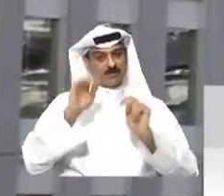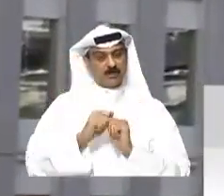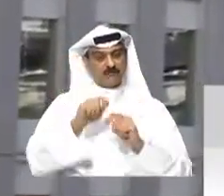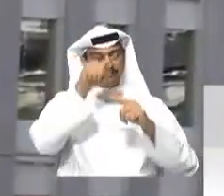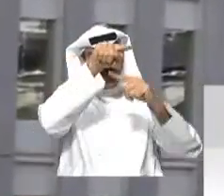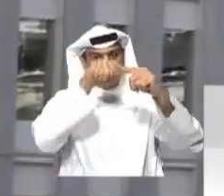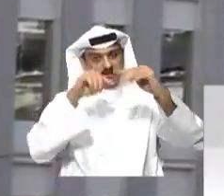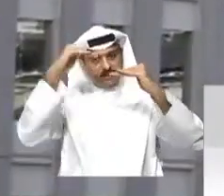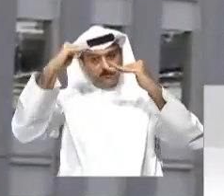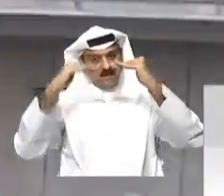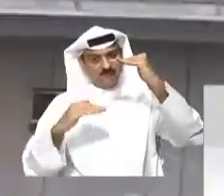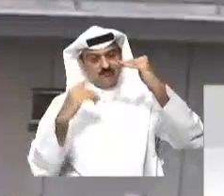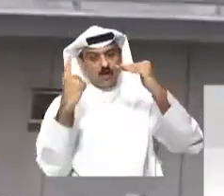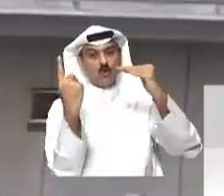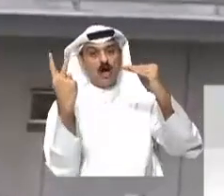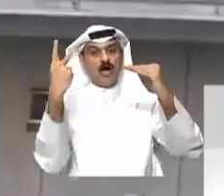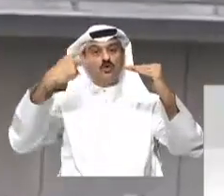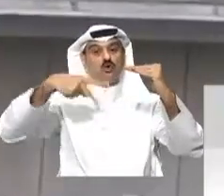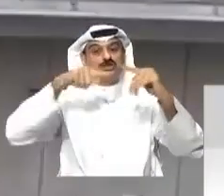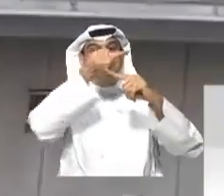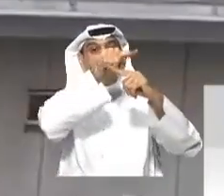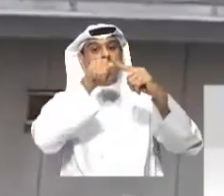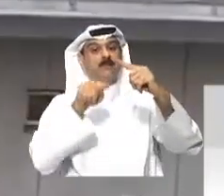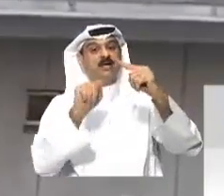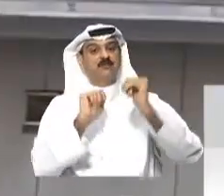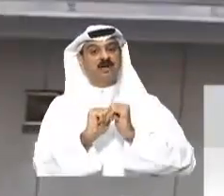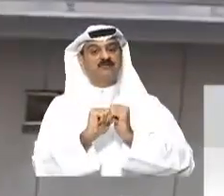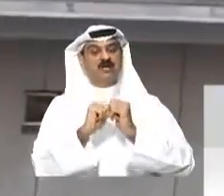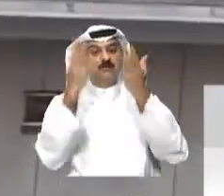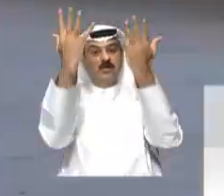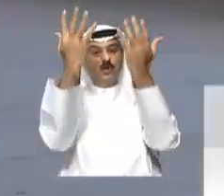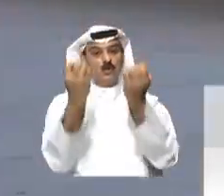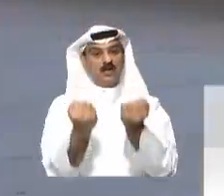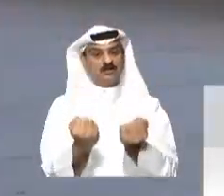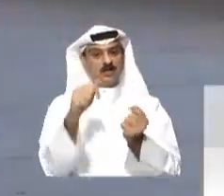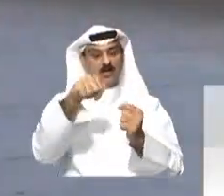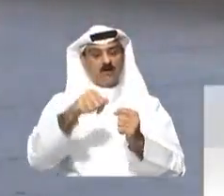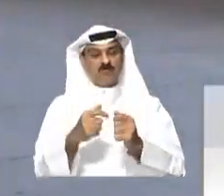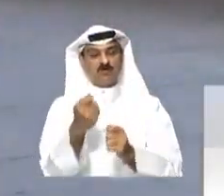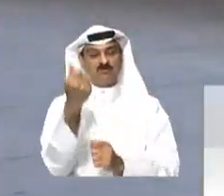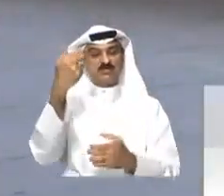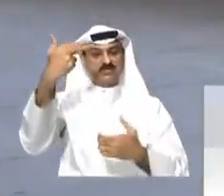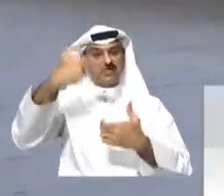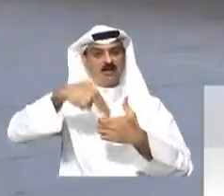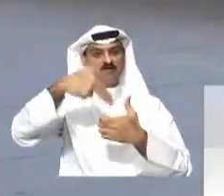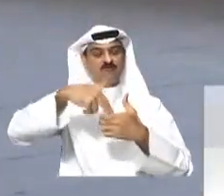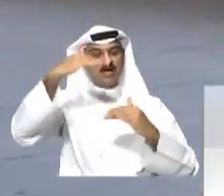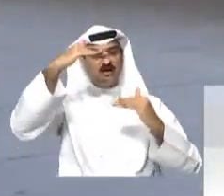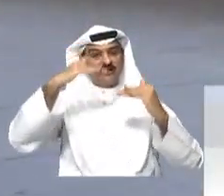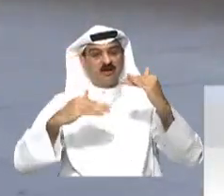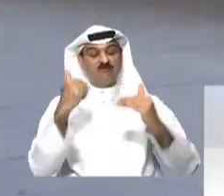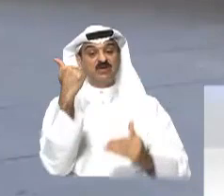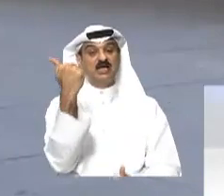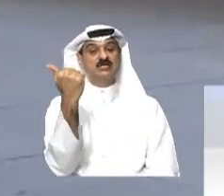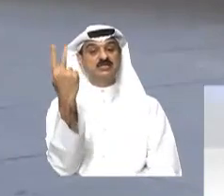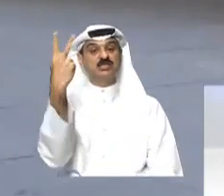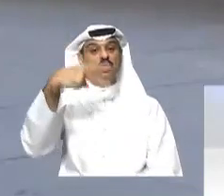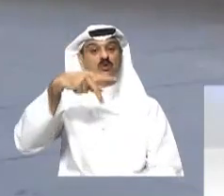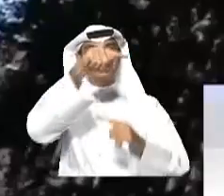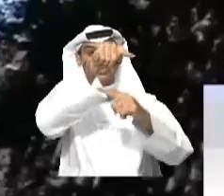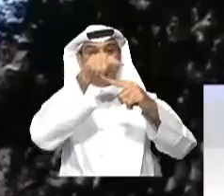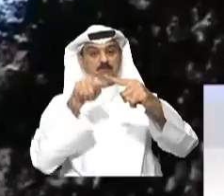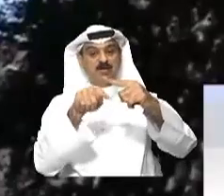التراجع الى 21% وان تنخفض ايضا اسعار الطاقه بنسبه 26%